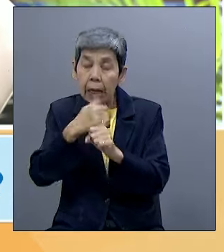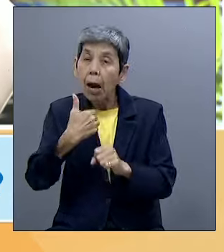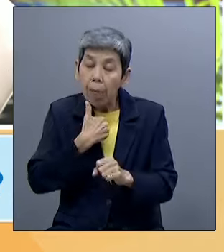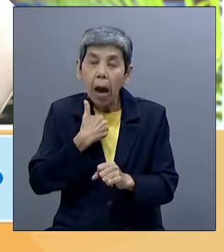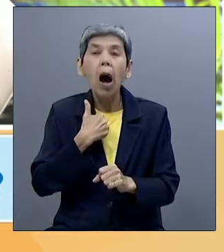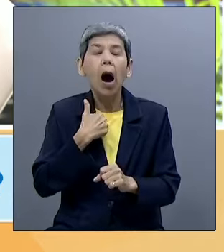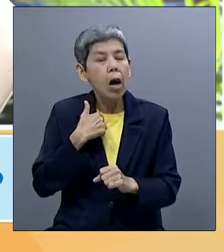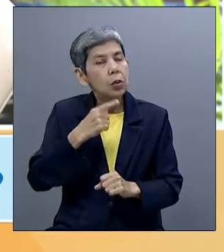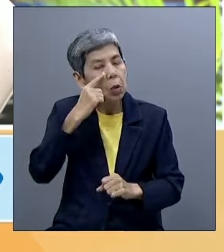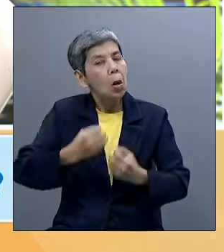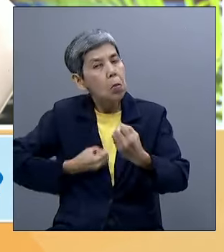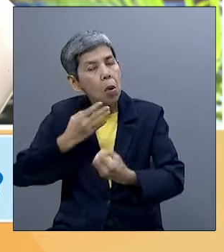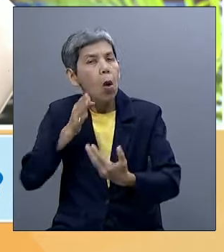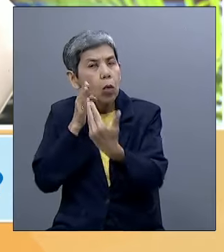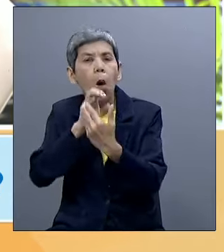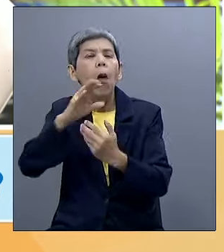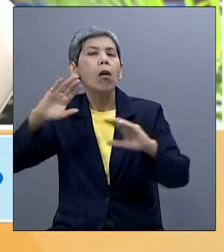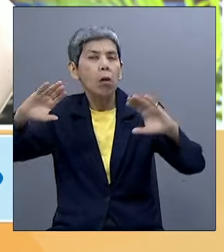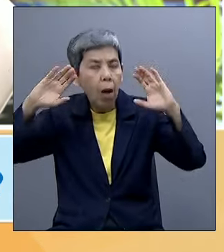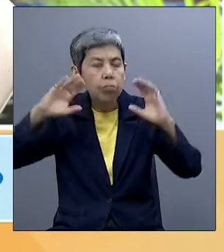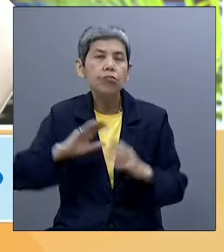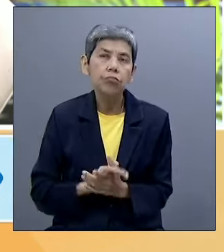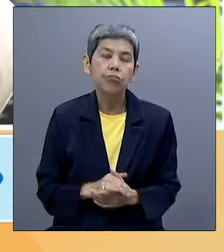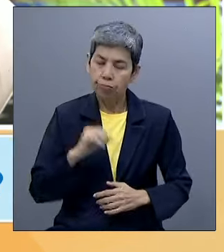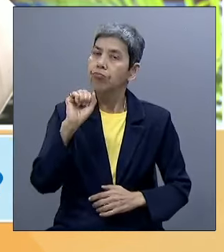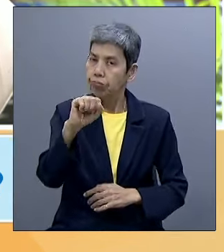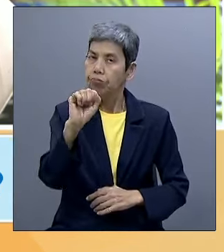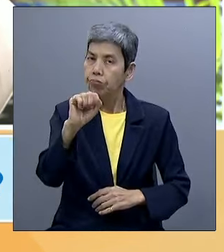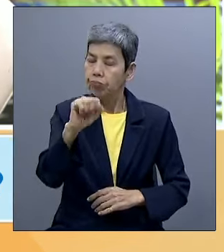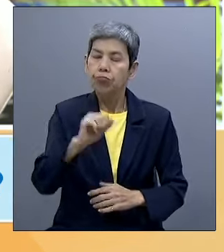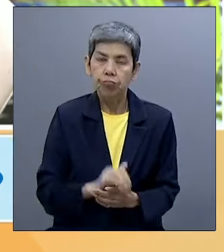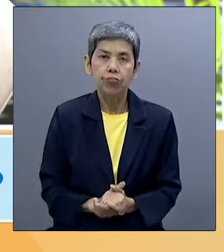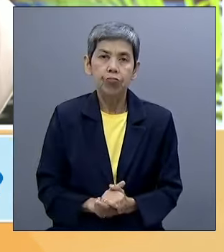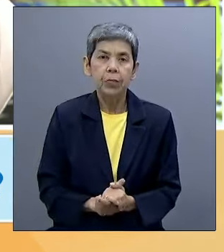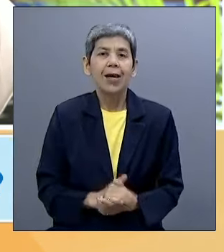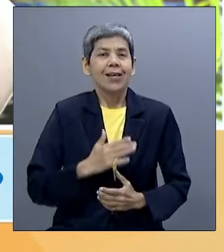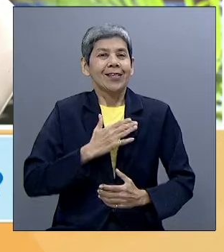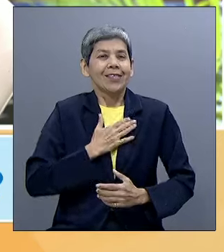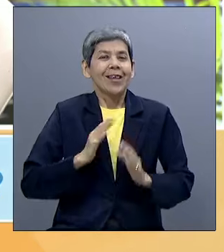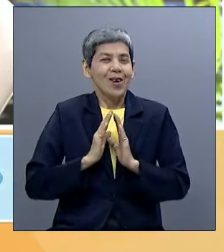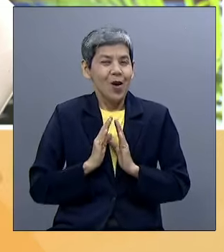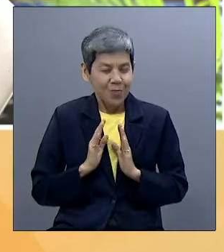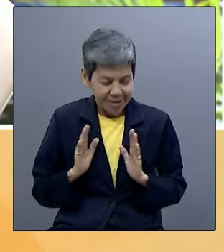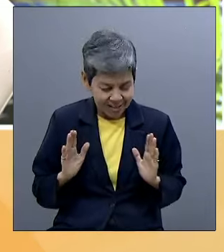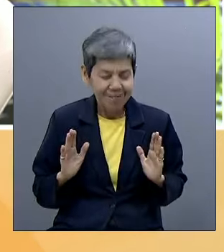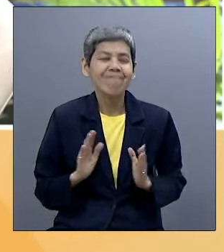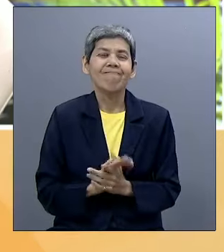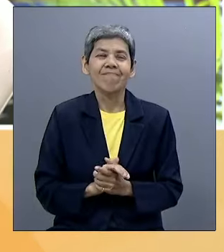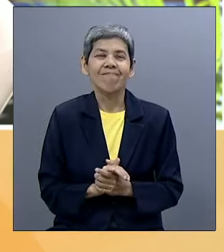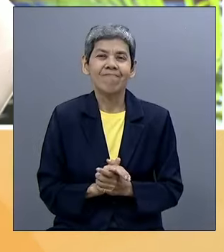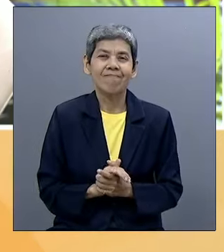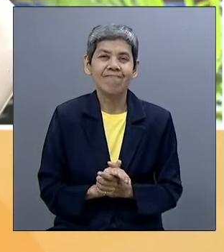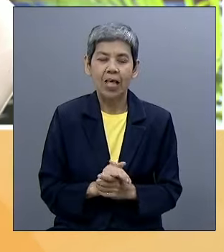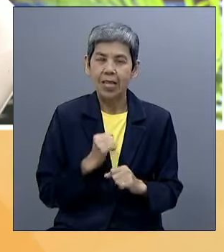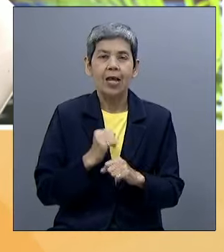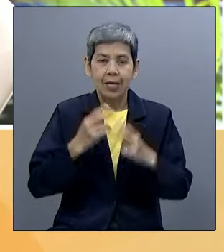อนกลับไปถึงรัฐบาลได้ด้วยเช่นเดียวกัน ถูกต้องเลยครับถูกต้องเลยครับ ค่ะเอานี้ต้องขอขอบพระคุณนะคะอาจารย์ฝนนรินทร์ฤทธิ์เปรมอภิวัฒโนกุลนะ